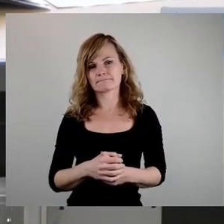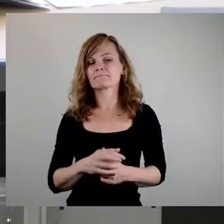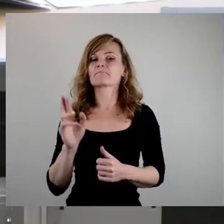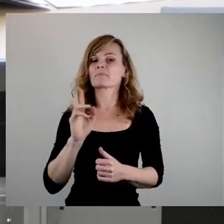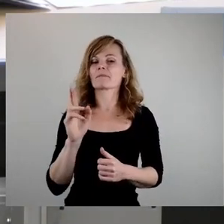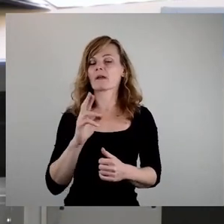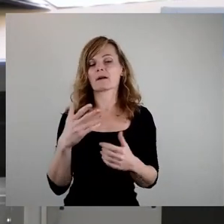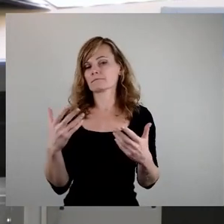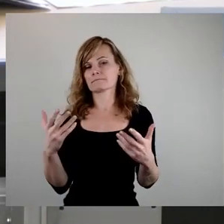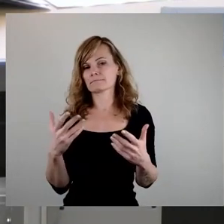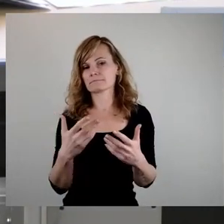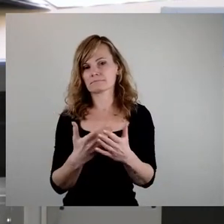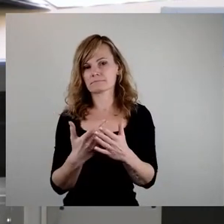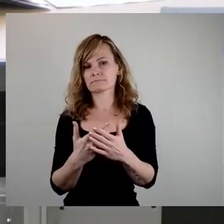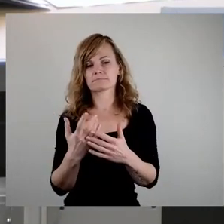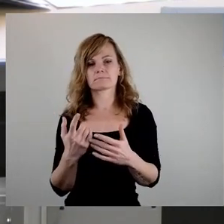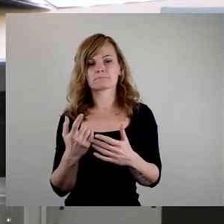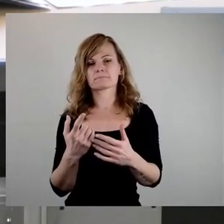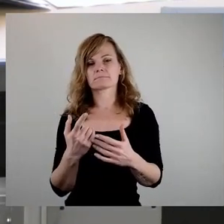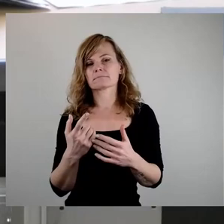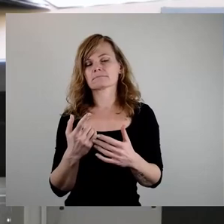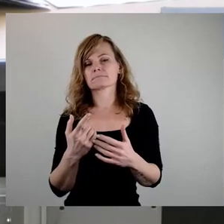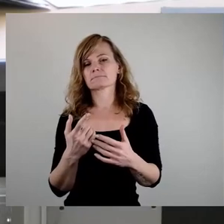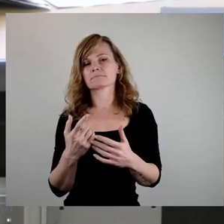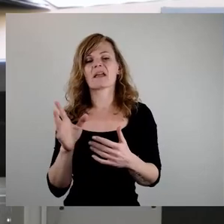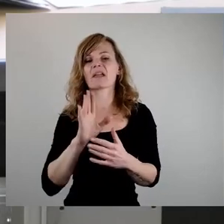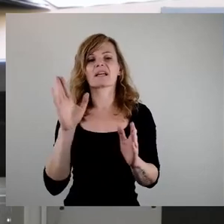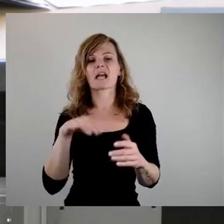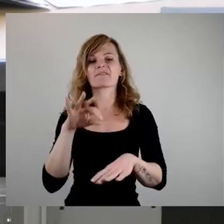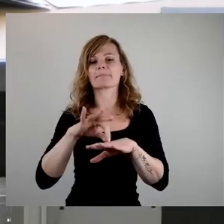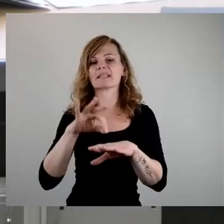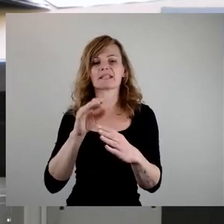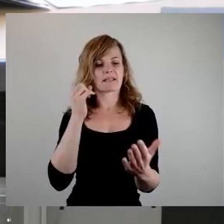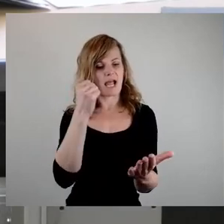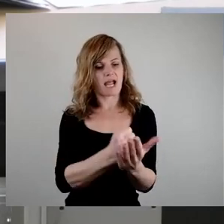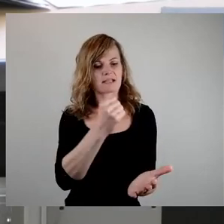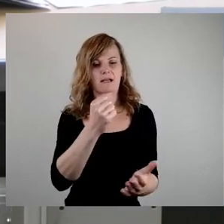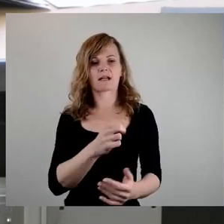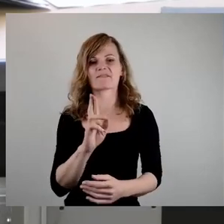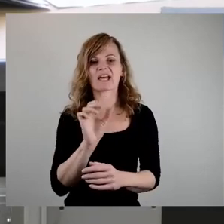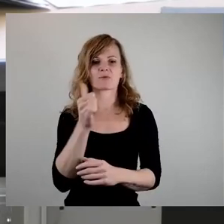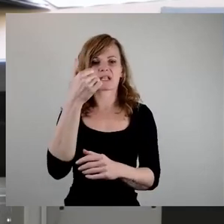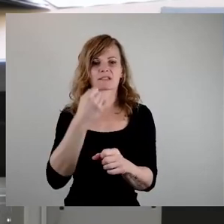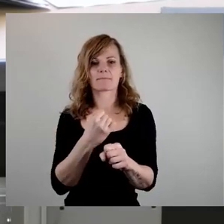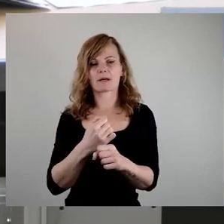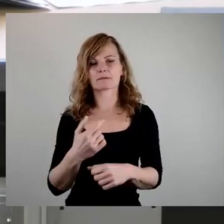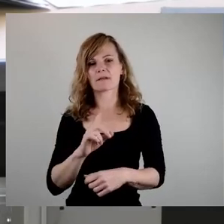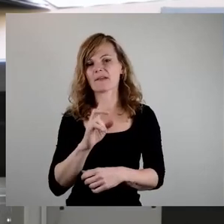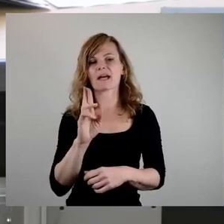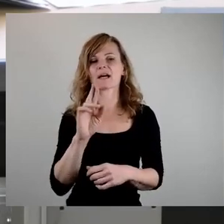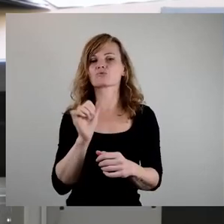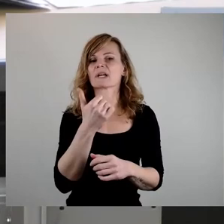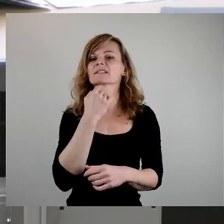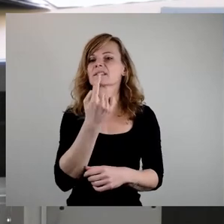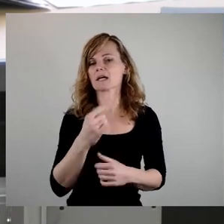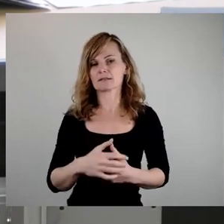das Bienchen dann auf die, ja, sozusagen eintragen möchte, dann, wer es zuerst getan hat dann oder erst gesagt hat. Ich denke